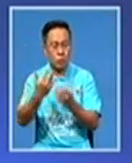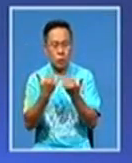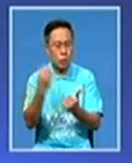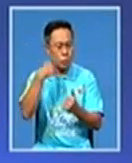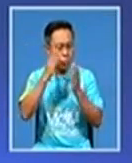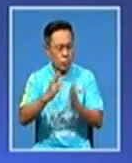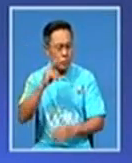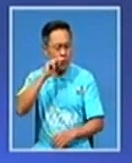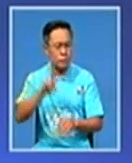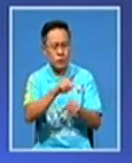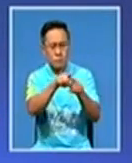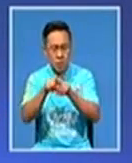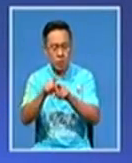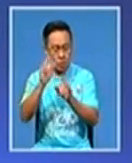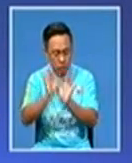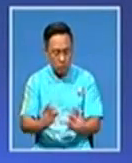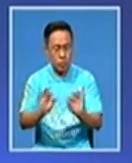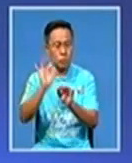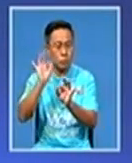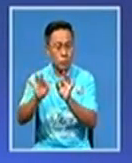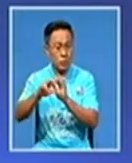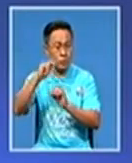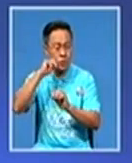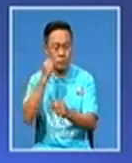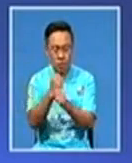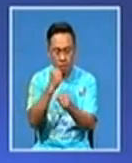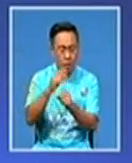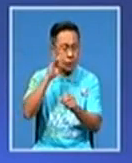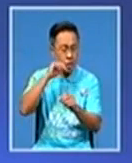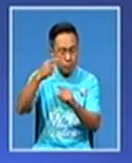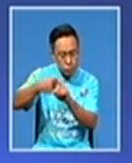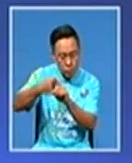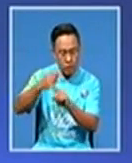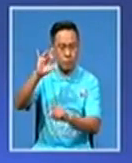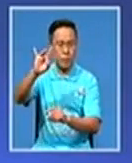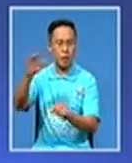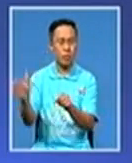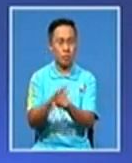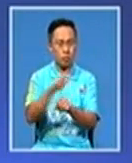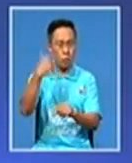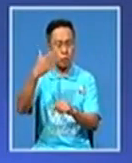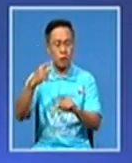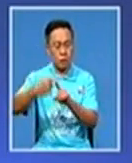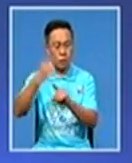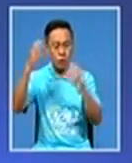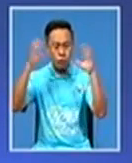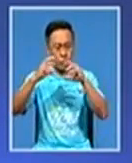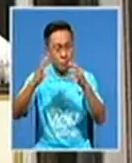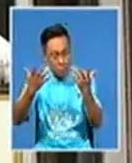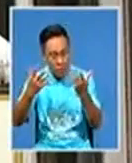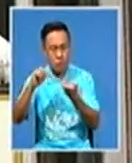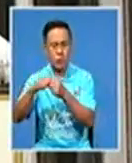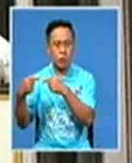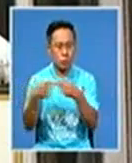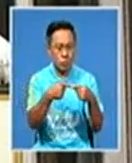ใช้น้ำให้เกิดประโยชน์อย่างคุ้มค่าแล้วก็สูงสุดนะครับรักษาน้ำให้ได้ไปถึงเดือนสิงหาคมโน่นนะถ้าฝนไม่ตกอีกมันก็จะเป็นปัญหาต่อไปอีกนะ